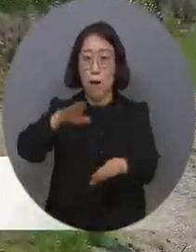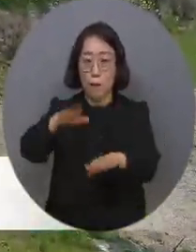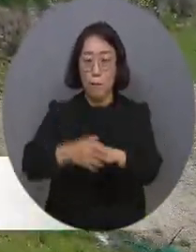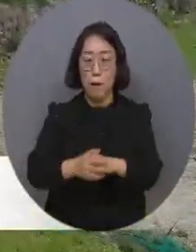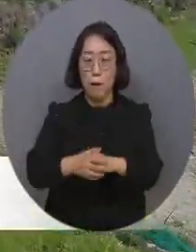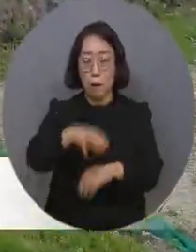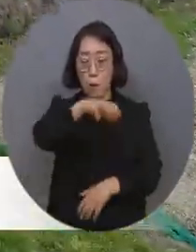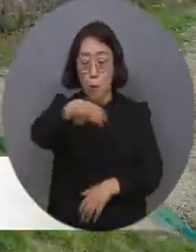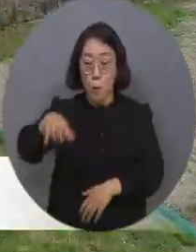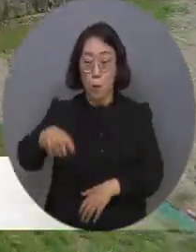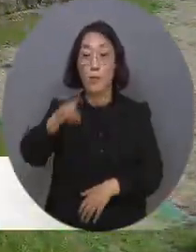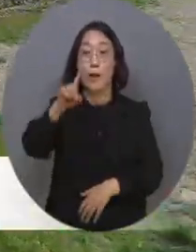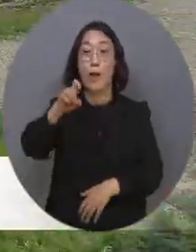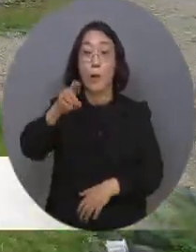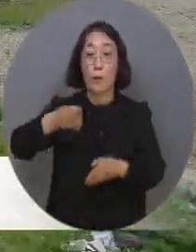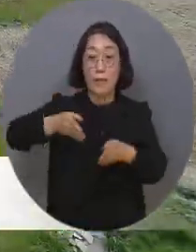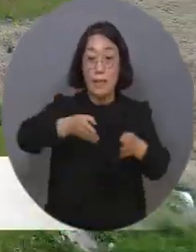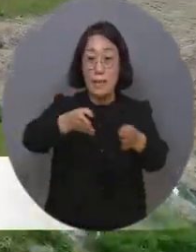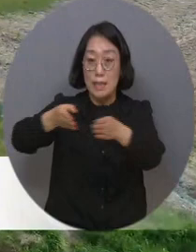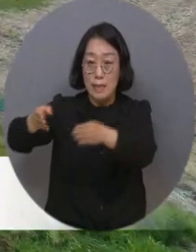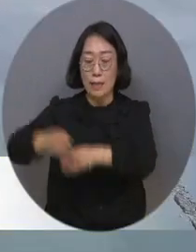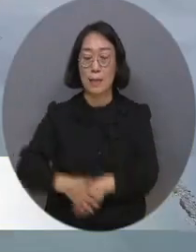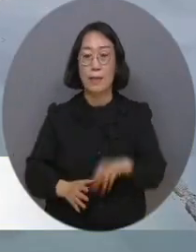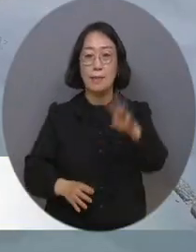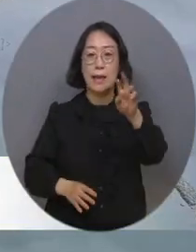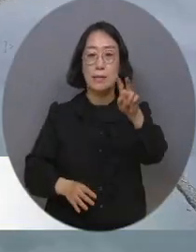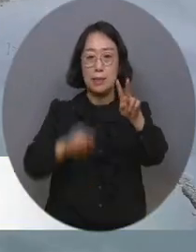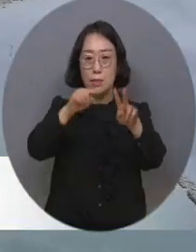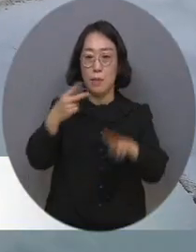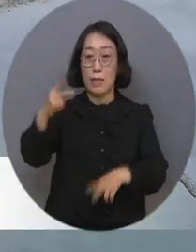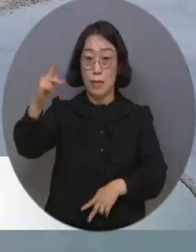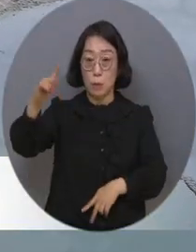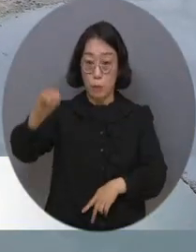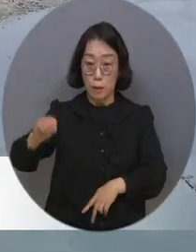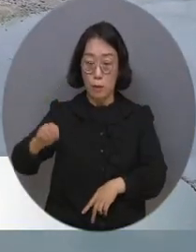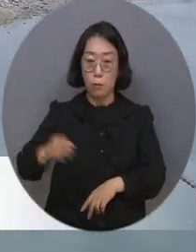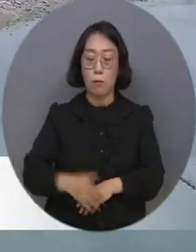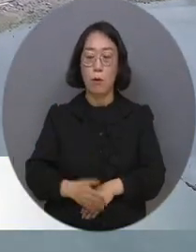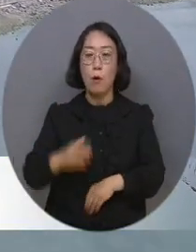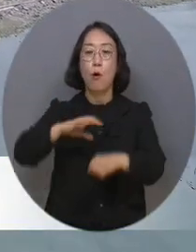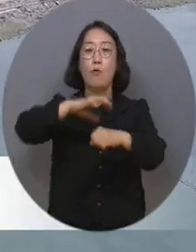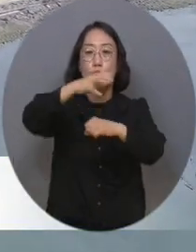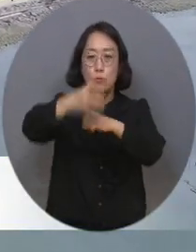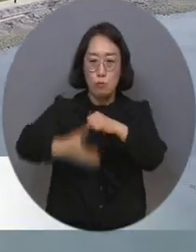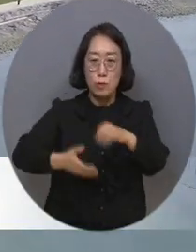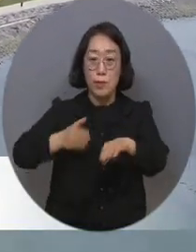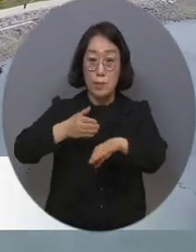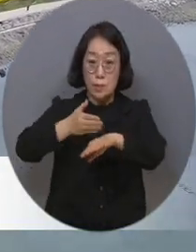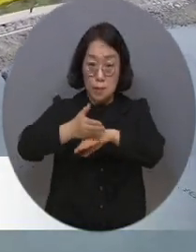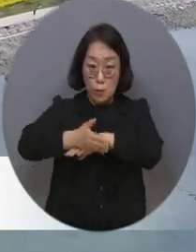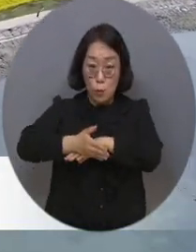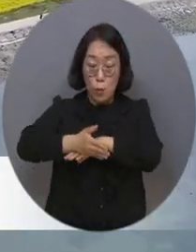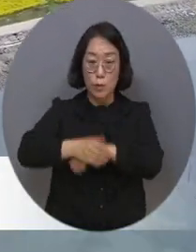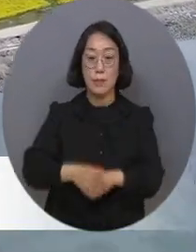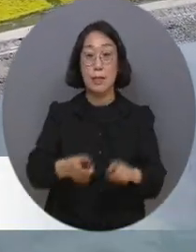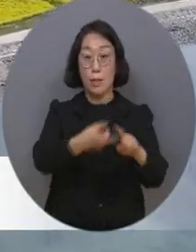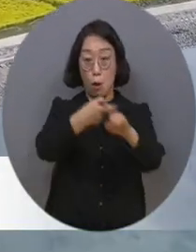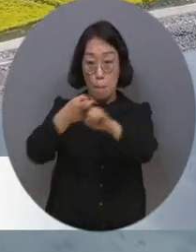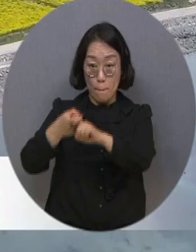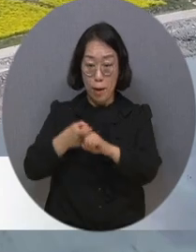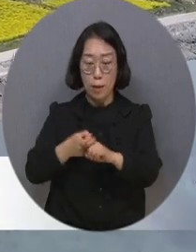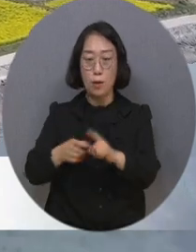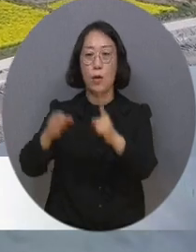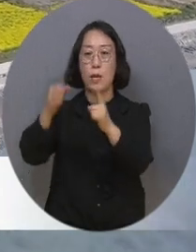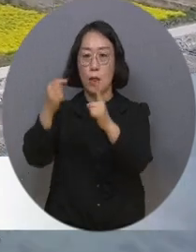11코스 42.2km에 이르며 지난 2011년 국제 슬로시티 연맹에서 세계 순록일